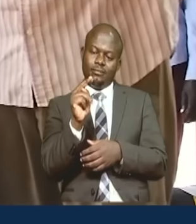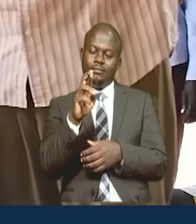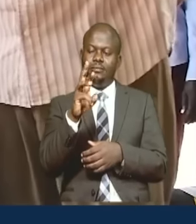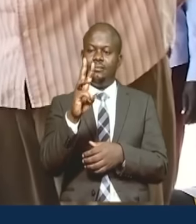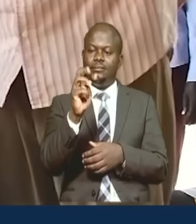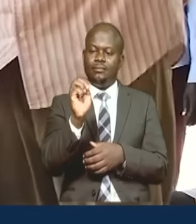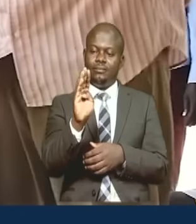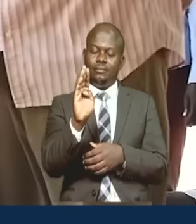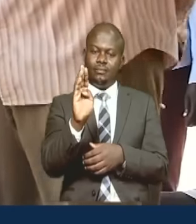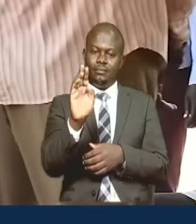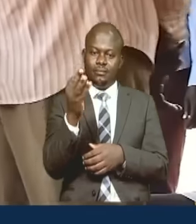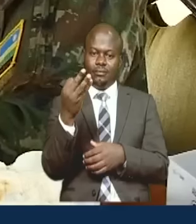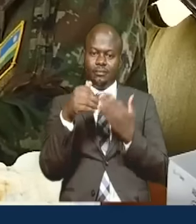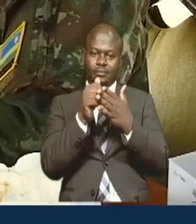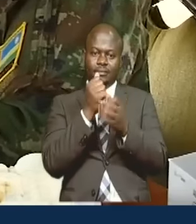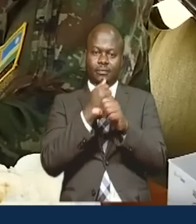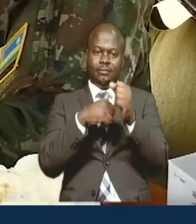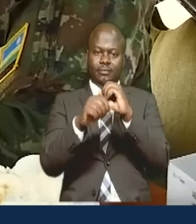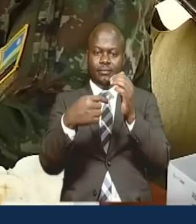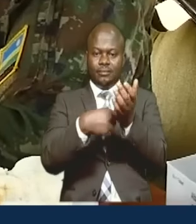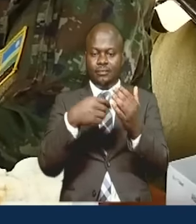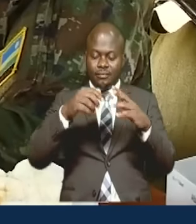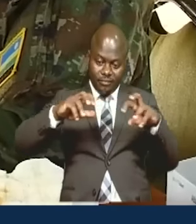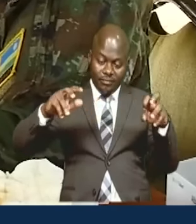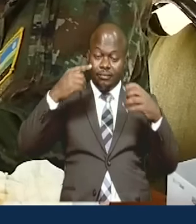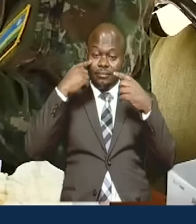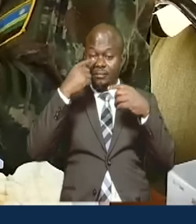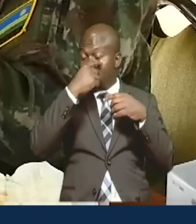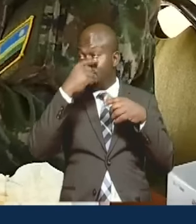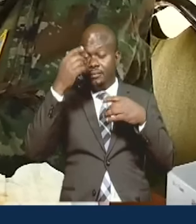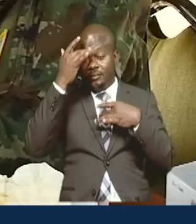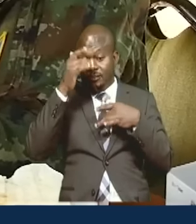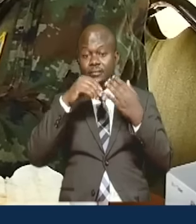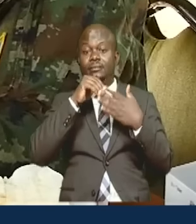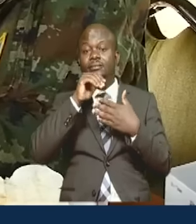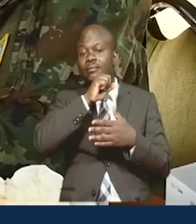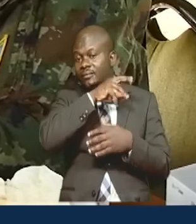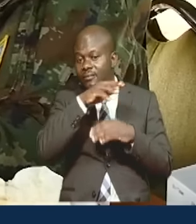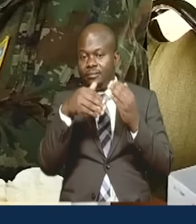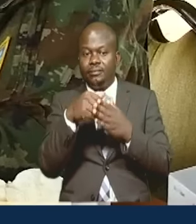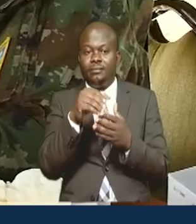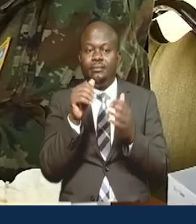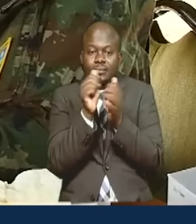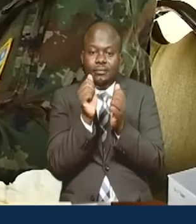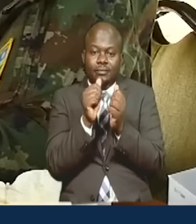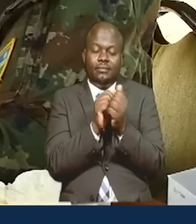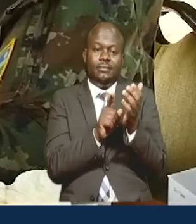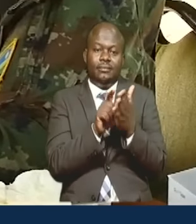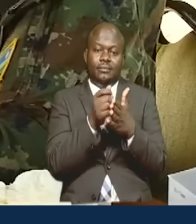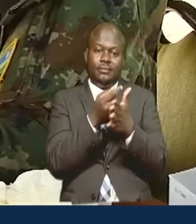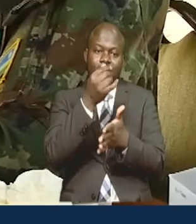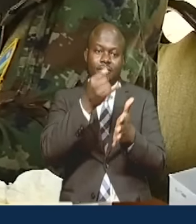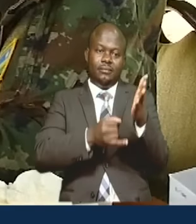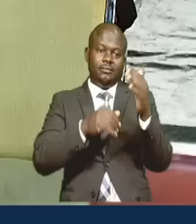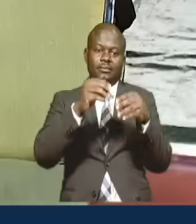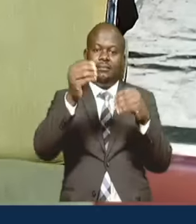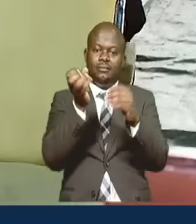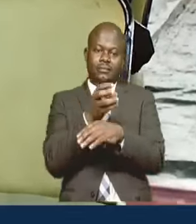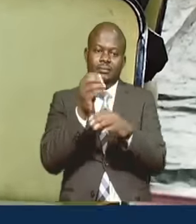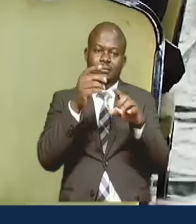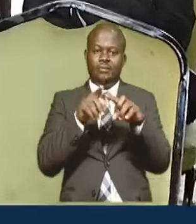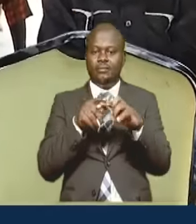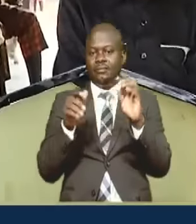abaturage nabo bakora ibikorwa by'ubuvuzi bakabasuzuma amaso indwara zitandura malaria virusi itera sida bagatanga n'ubujyanama